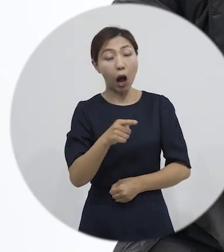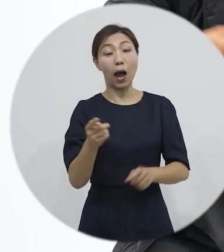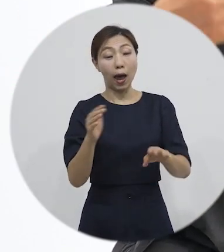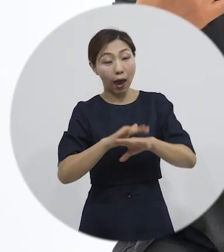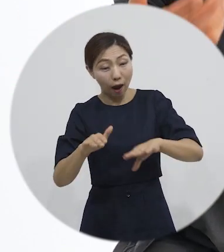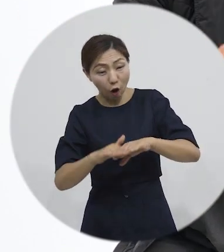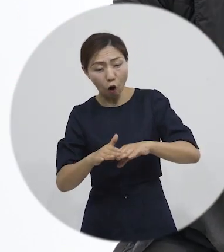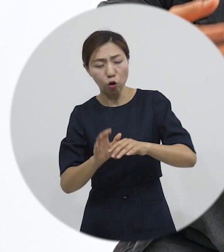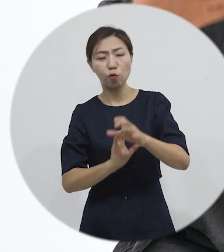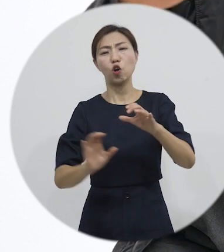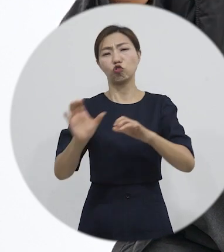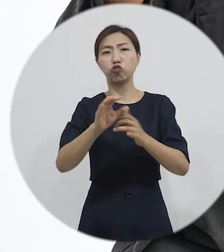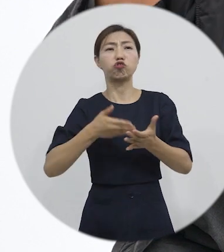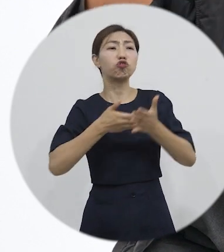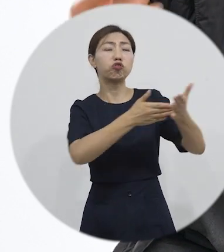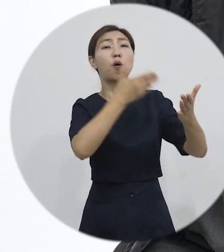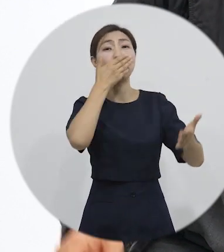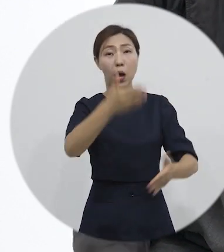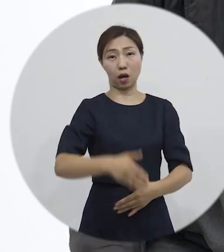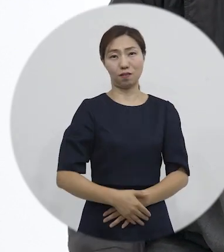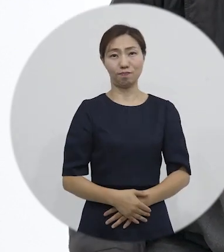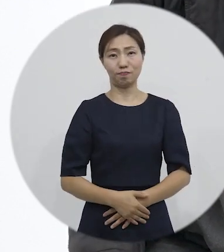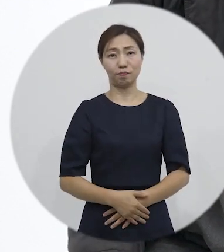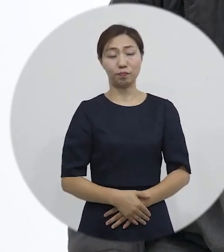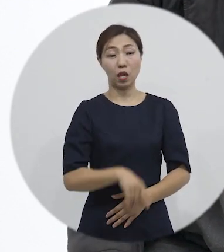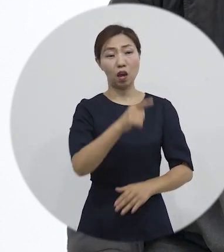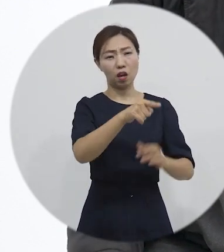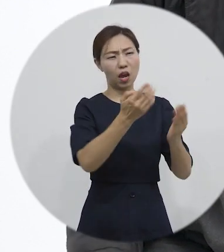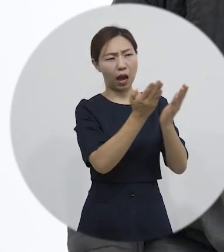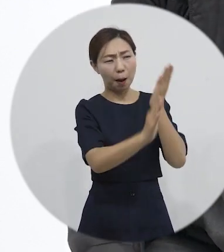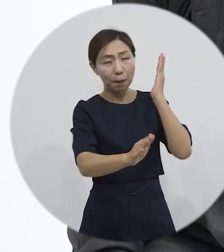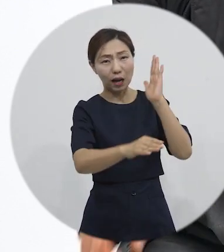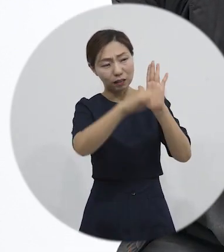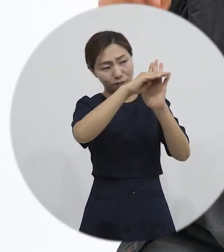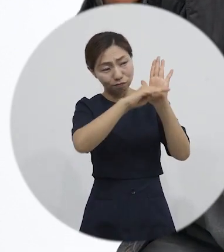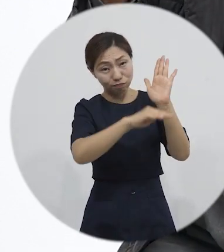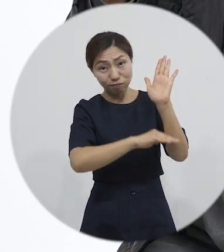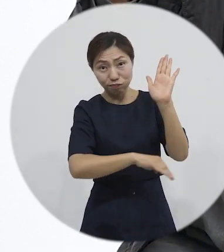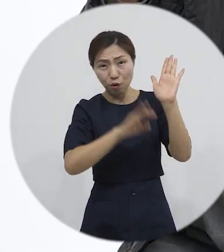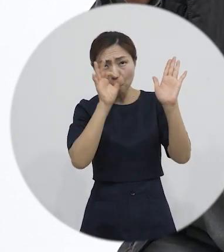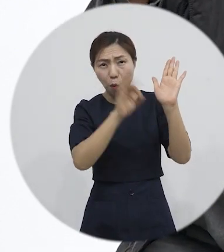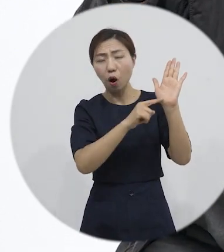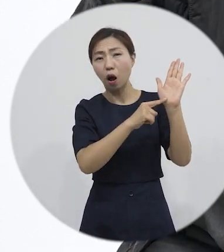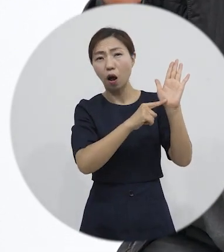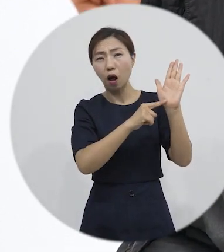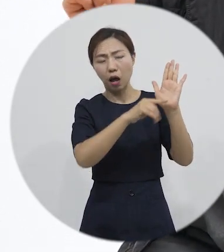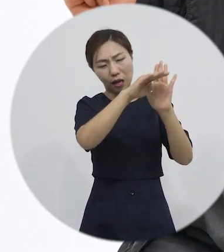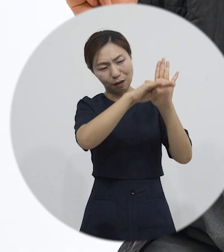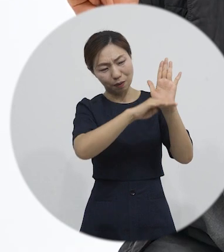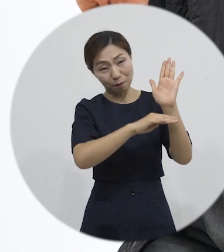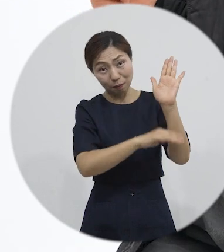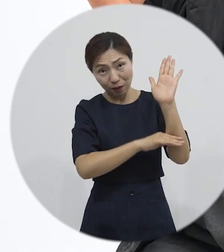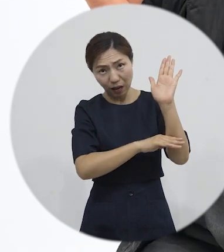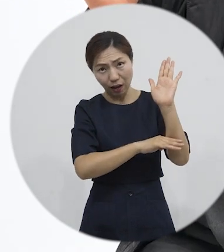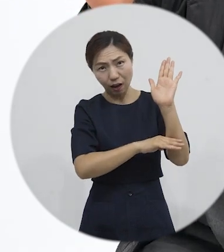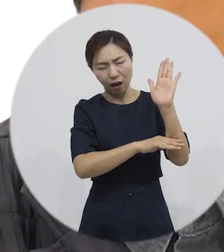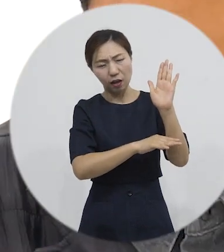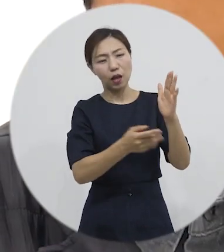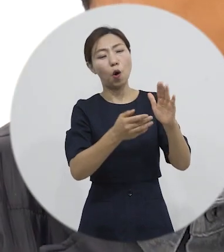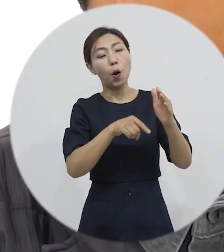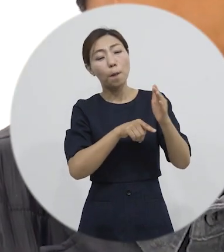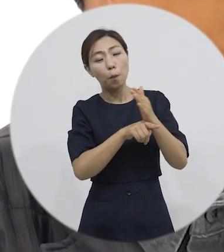그러니까 여러분들한테 저 부적격의 목록은 뭐냐라고 하면 저거를 가급적 회피할 수 있는 수단을 찾으시면